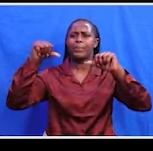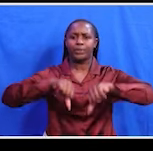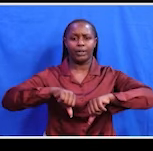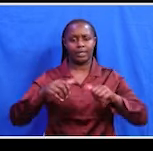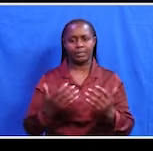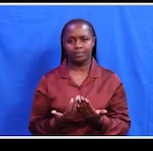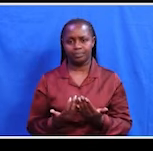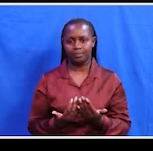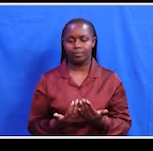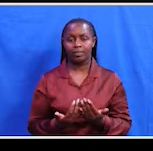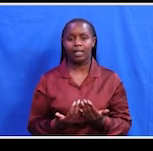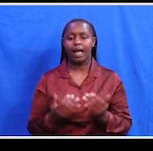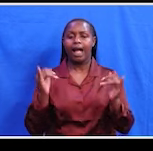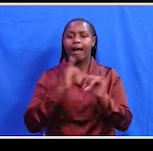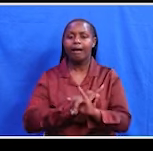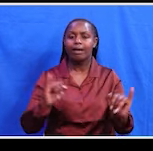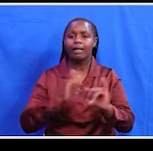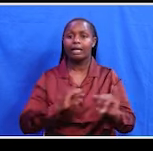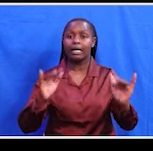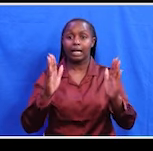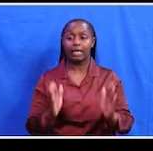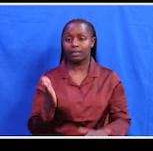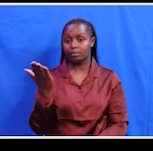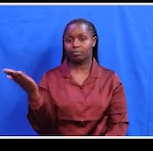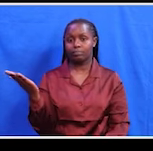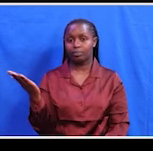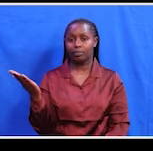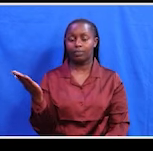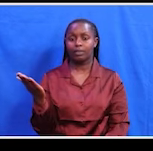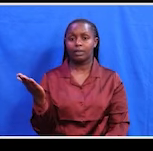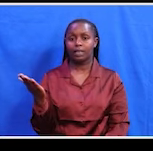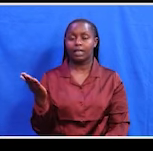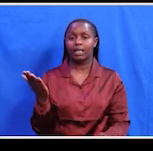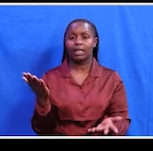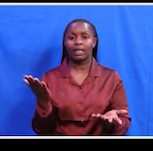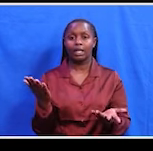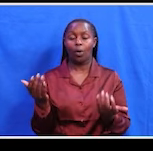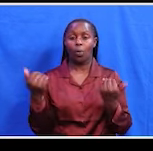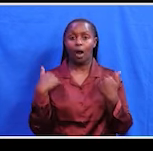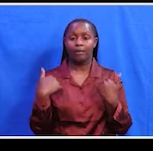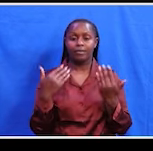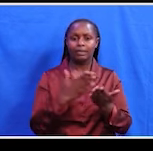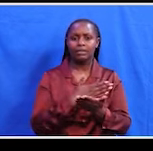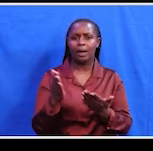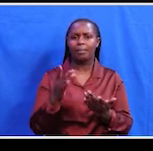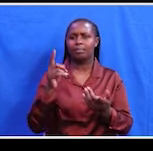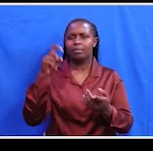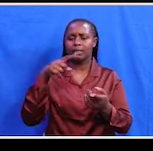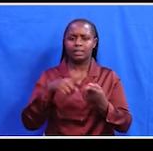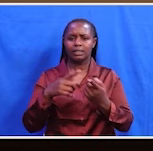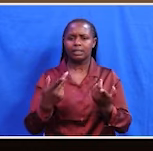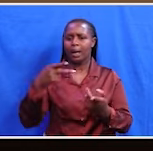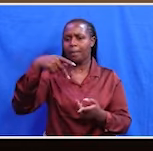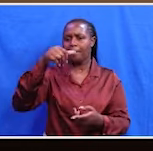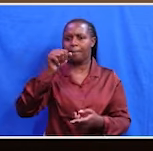ni mbaya. Wale cleaners wenye wana clean wanakuwa forced sana. Kuna wale lazima pavement wenye wana